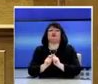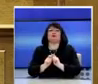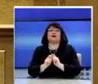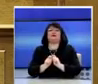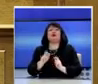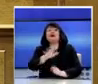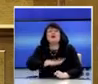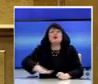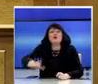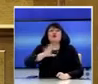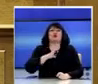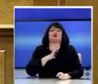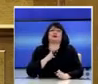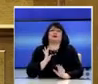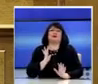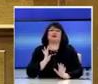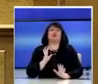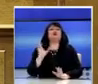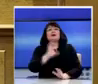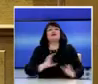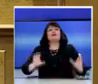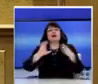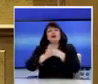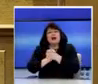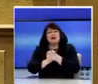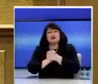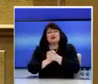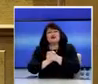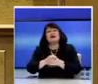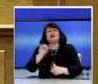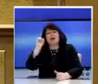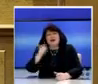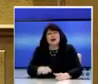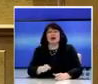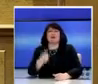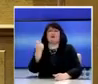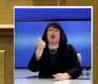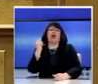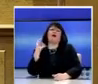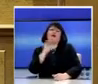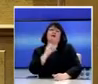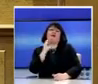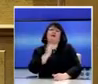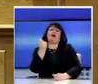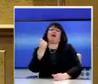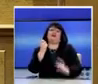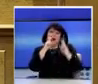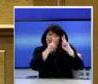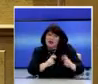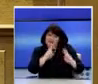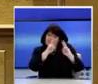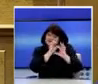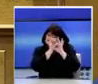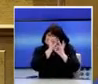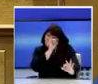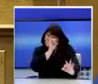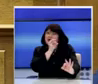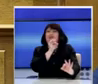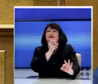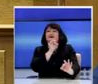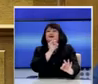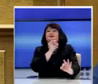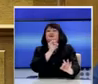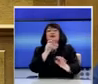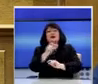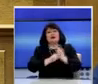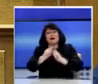αγαθό. Και η Ευρωπαϊκή Ένωση έχει στηρίξει με μεγάλα ποσά τις έρευνες που χρειάστηκαν για να αναπτυχθούν αυτά τα